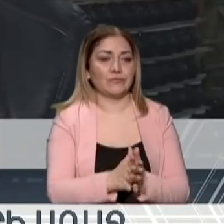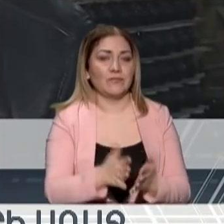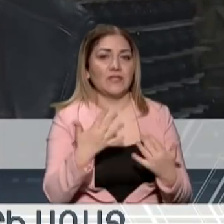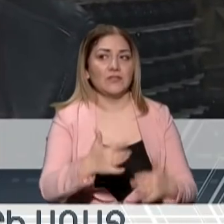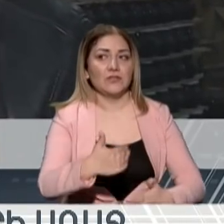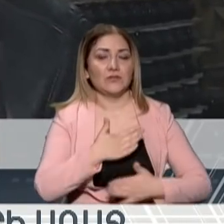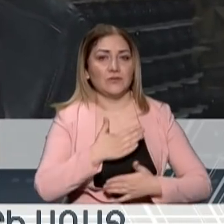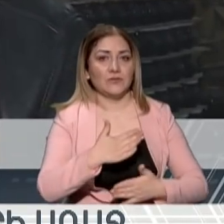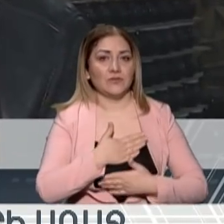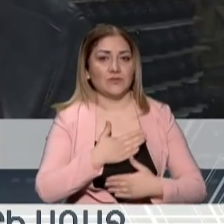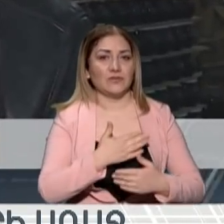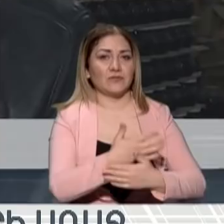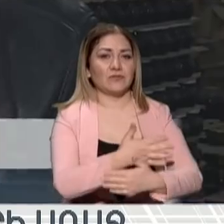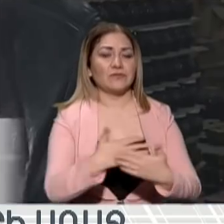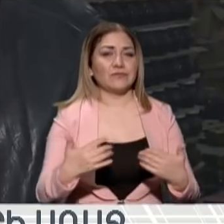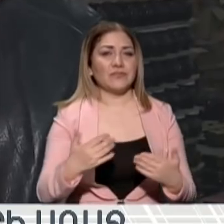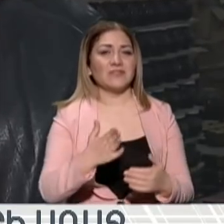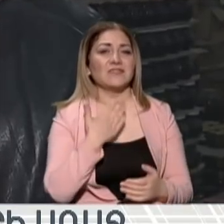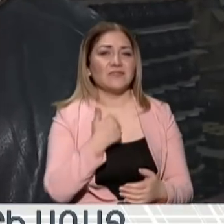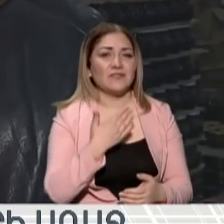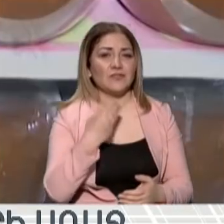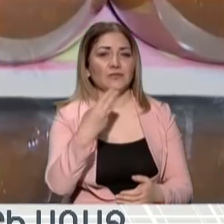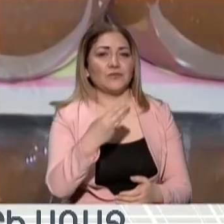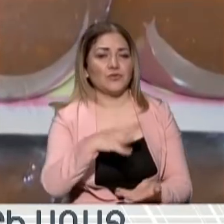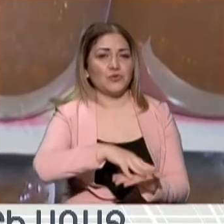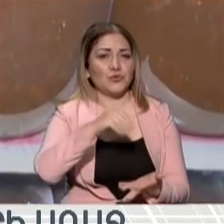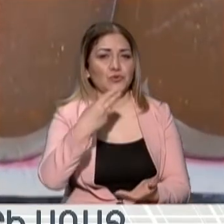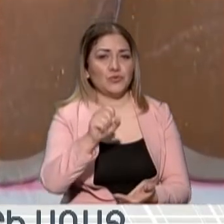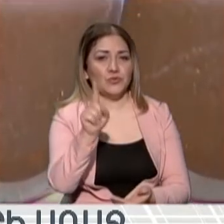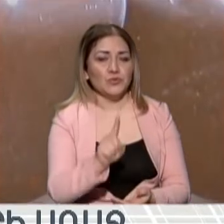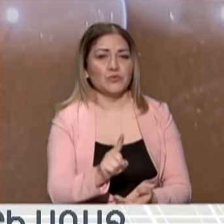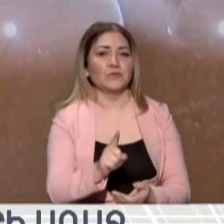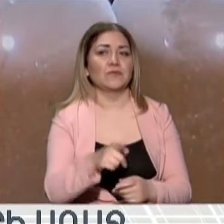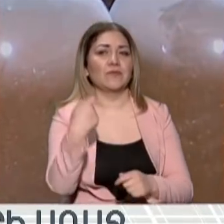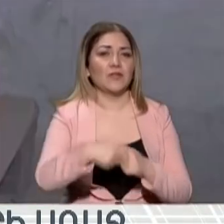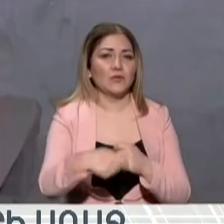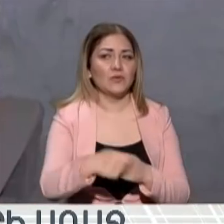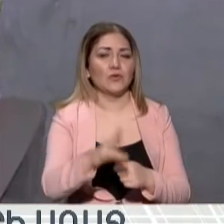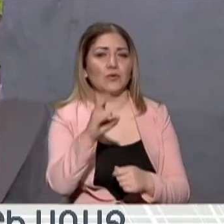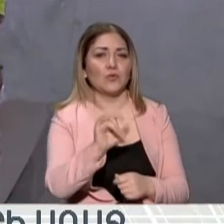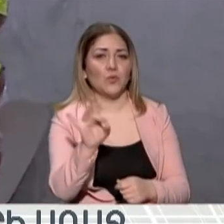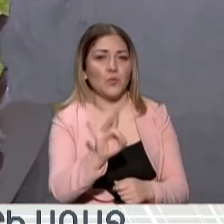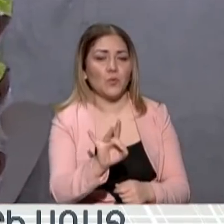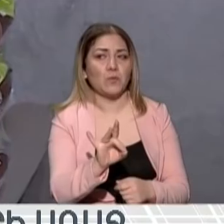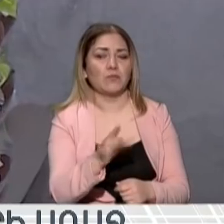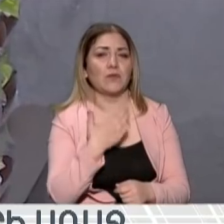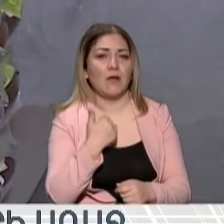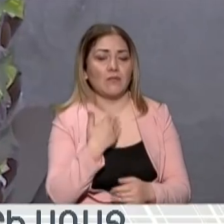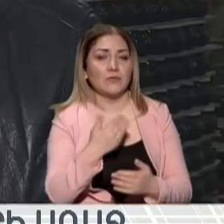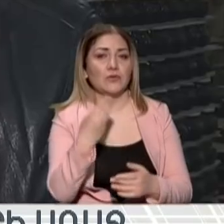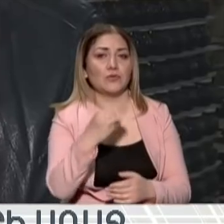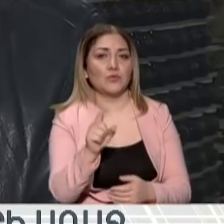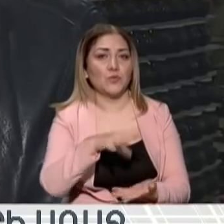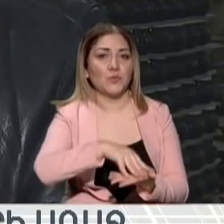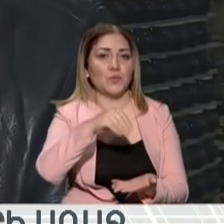մեր արևադարձային կուլտուրաների, թզի, արքայանարինջի եւ նռան, արդեն թզի